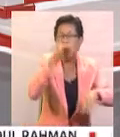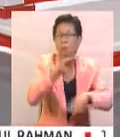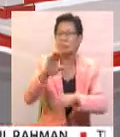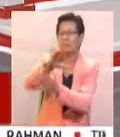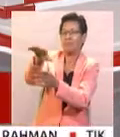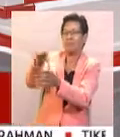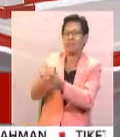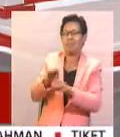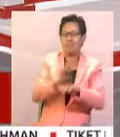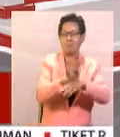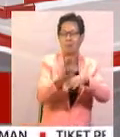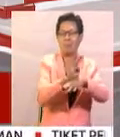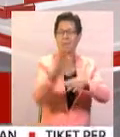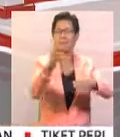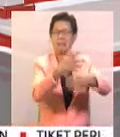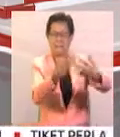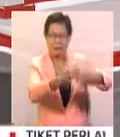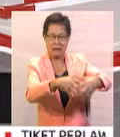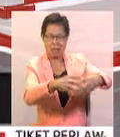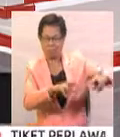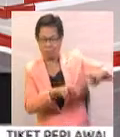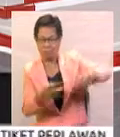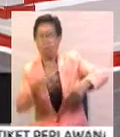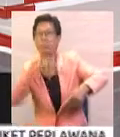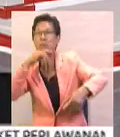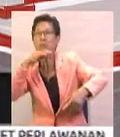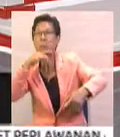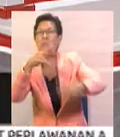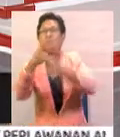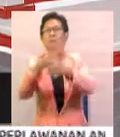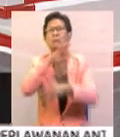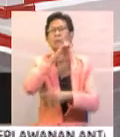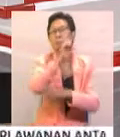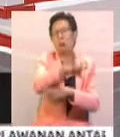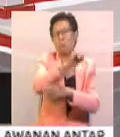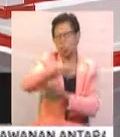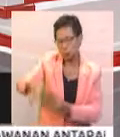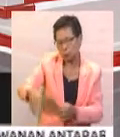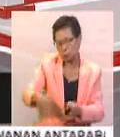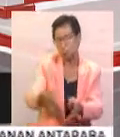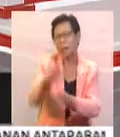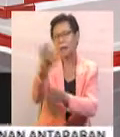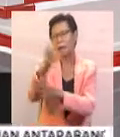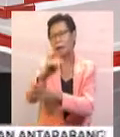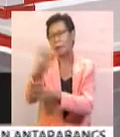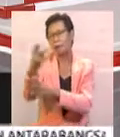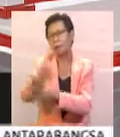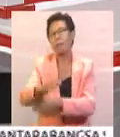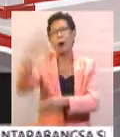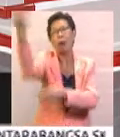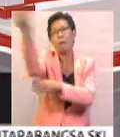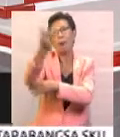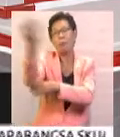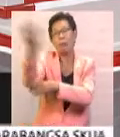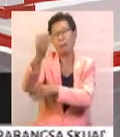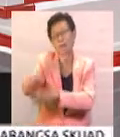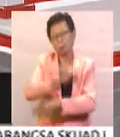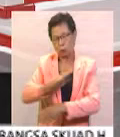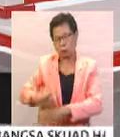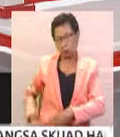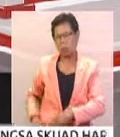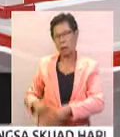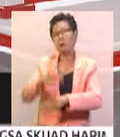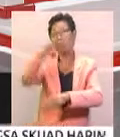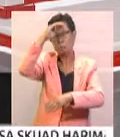terbabit dalam perniagaan kilang yang menyebabkan pencemaran sisa kimia di sungai kimkim bertitah kepada Royal press office Sultan Ibrahim